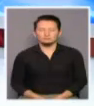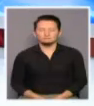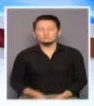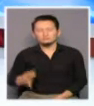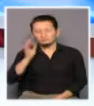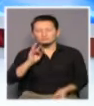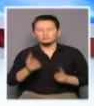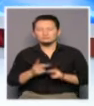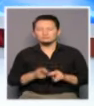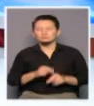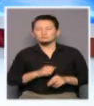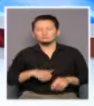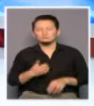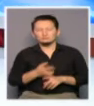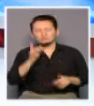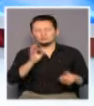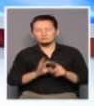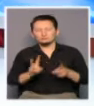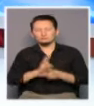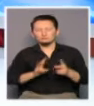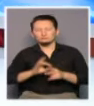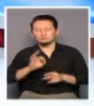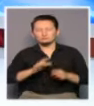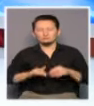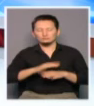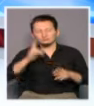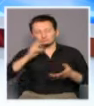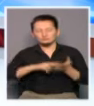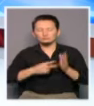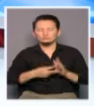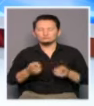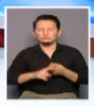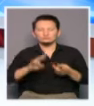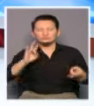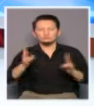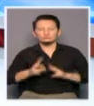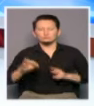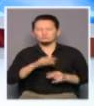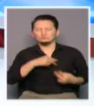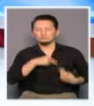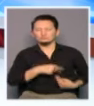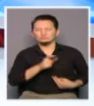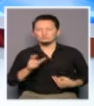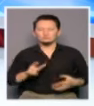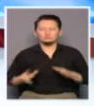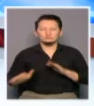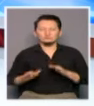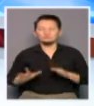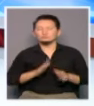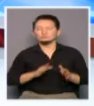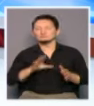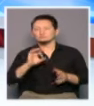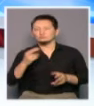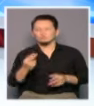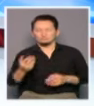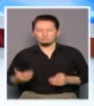Как известно, одной из основных целей программы модернизации общественного сознания является популяризация заслуг деятелей в общественно-политической и социальной